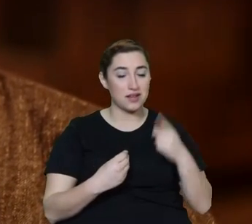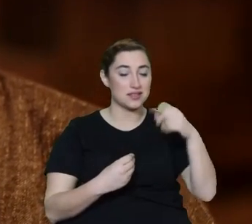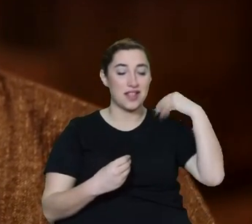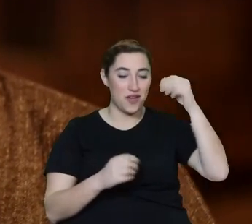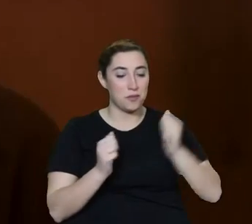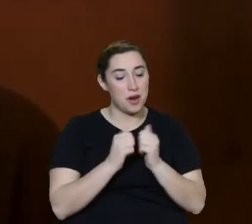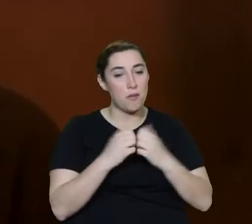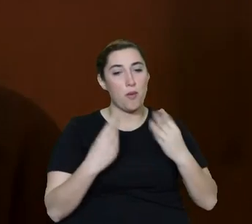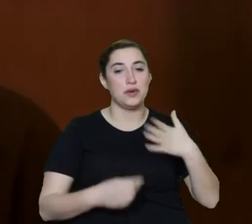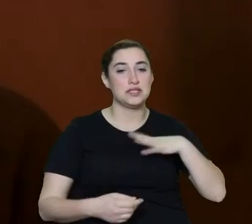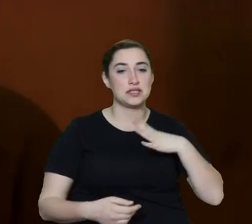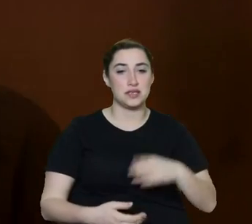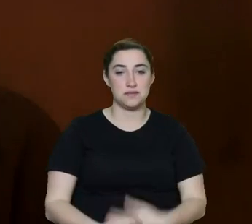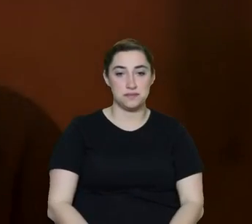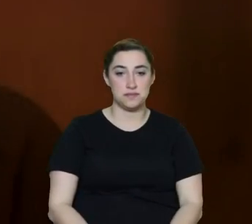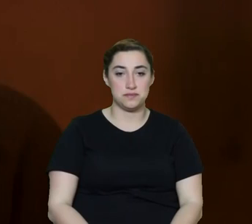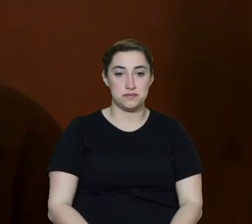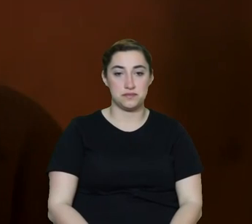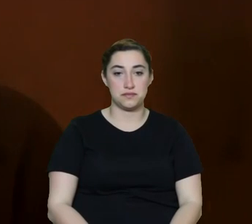dervişiniz olmak isterim.